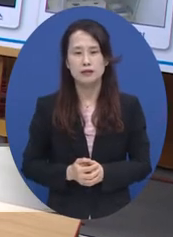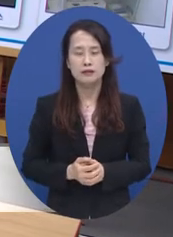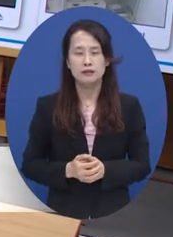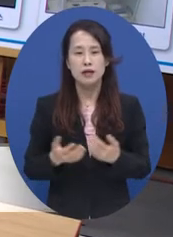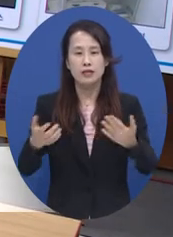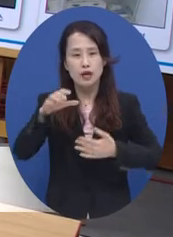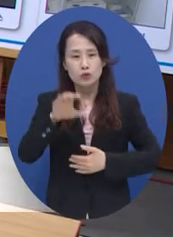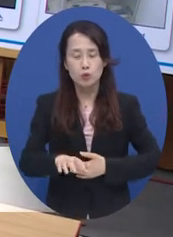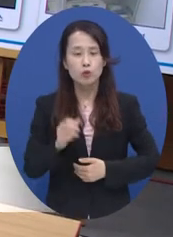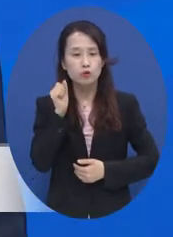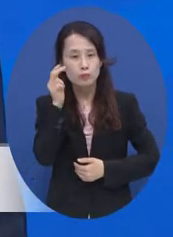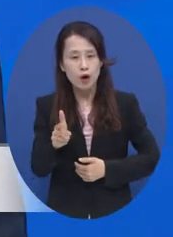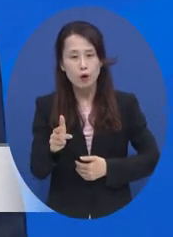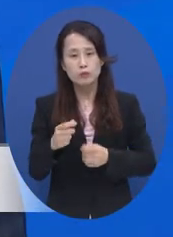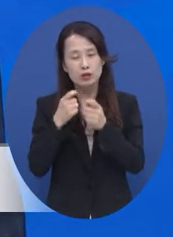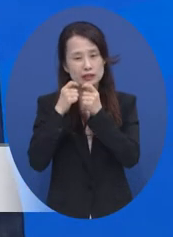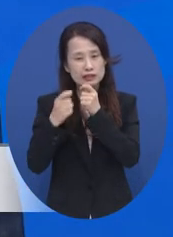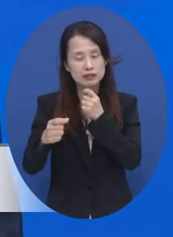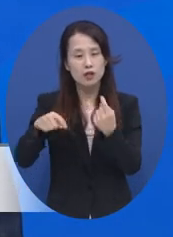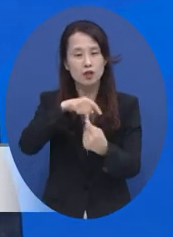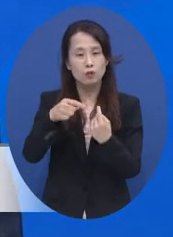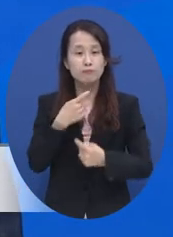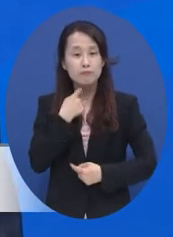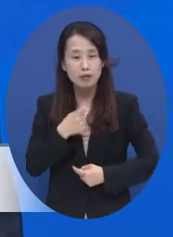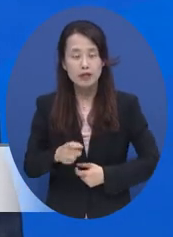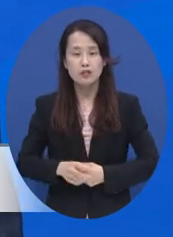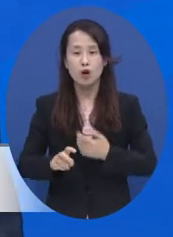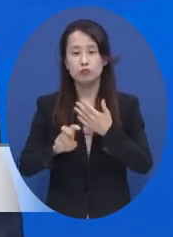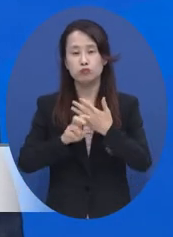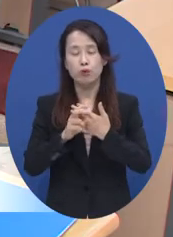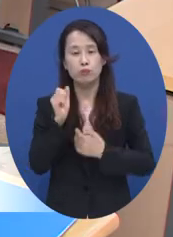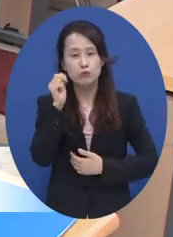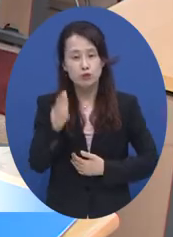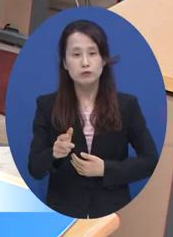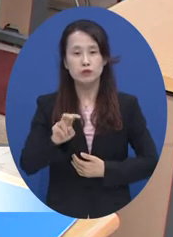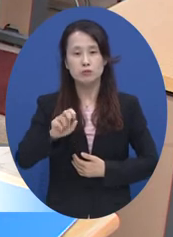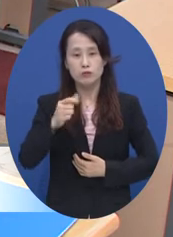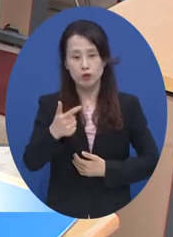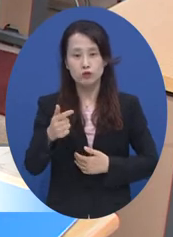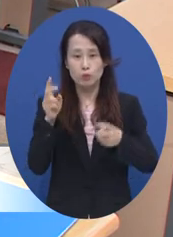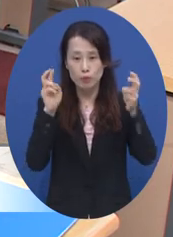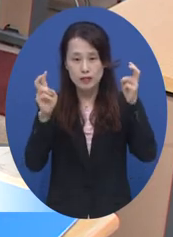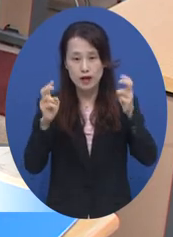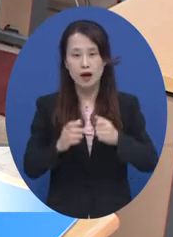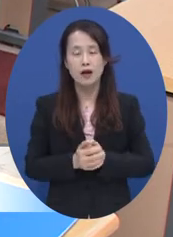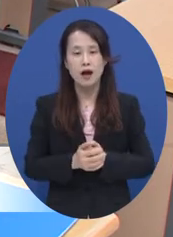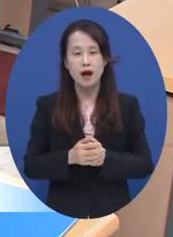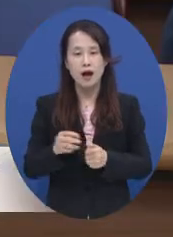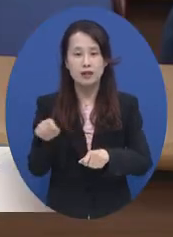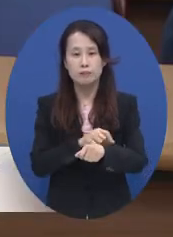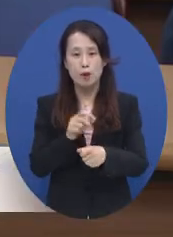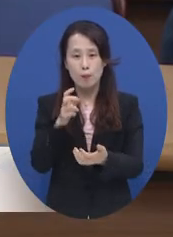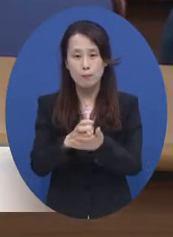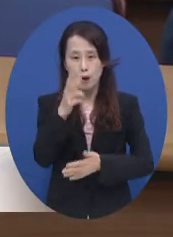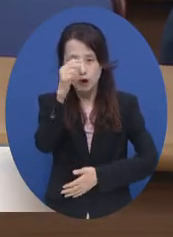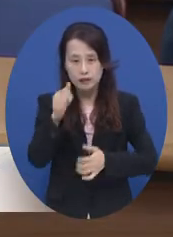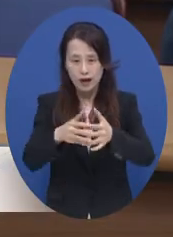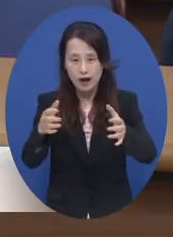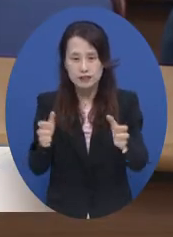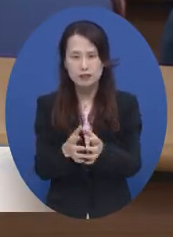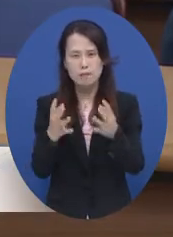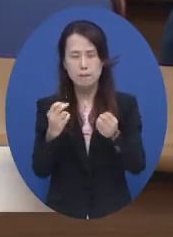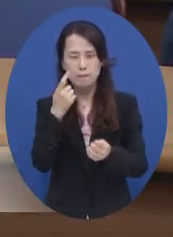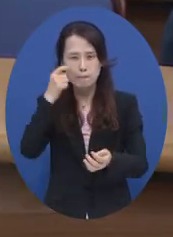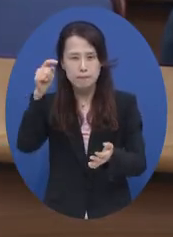오피스텔을 생활용 숙박업소로 교묘히 속여 영업을 해온 불법 숙박업소 26곳이 경기도 특별사법경찰단에